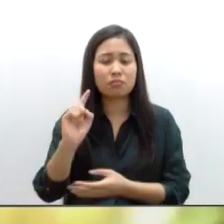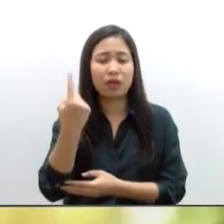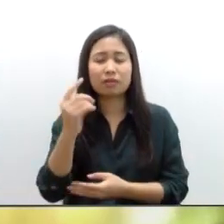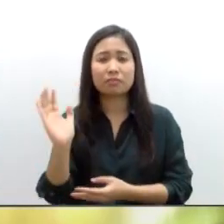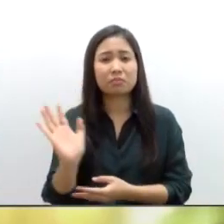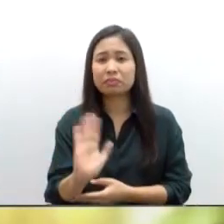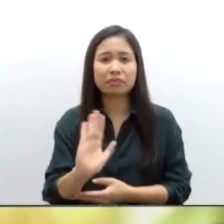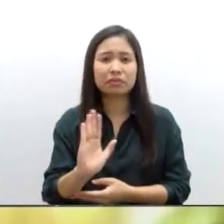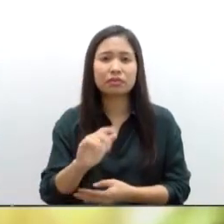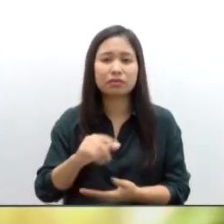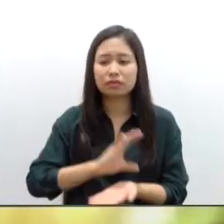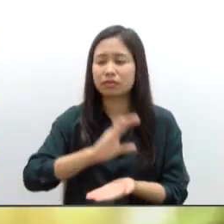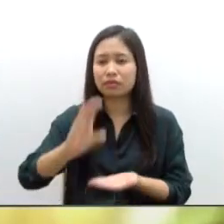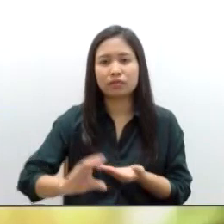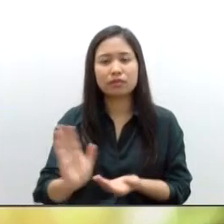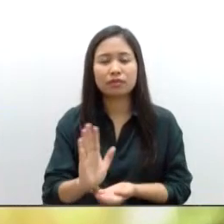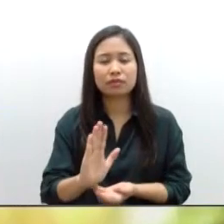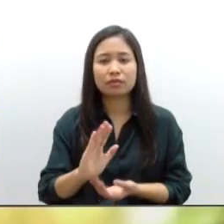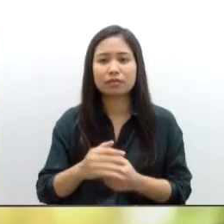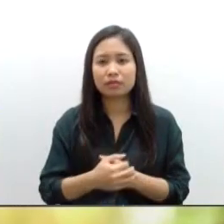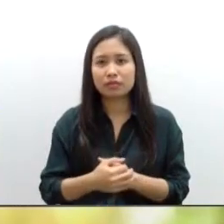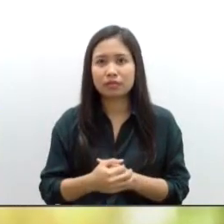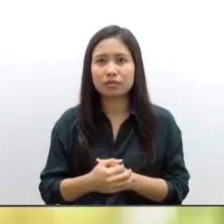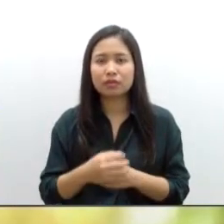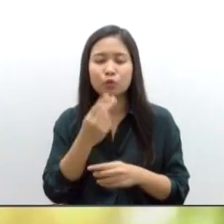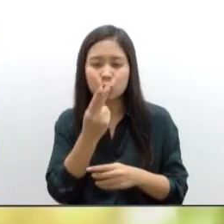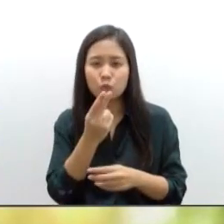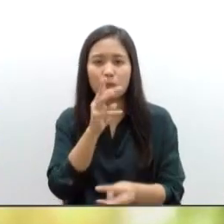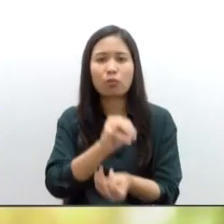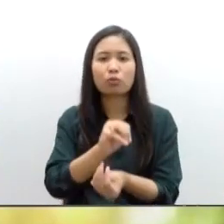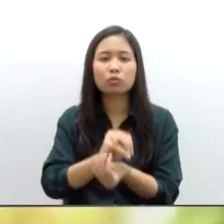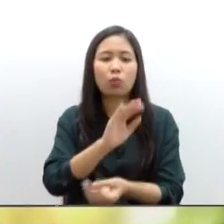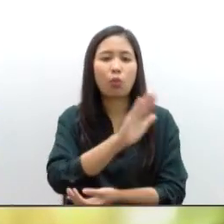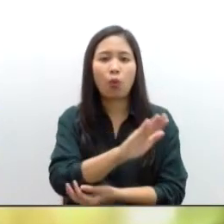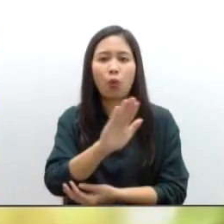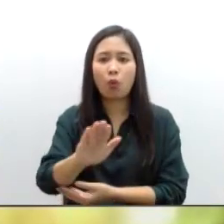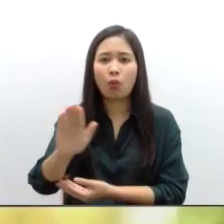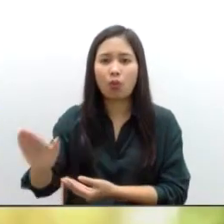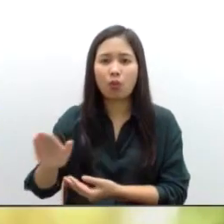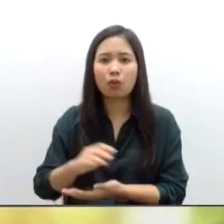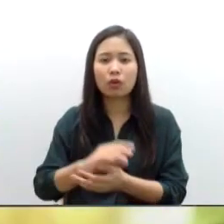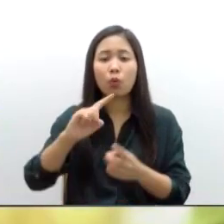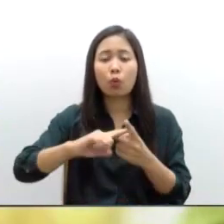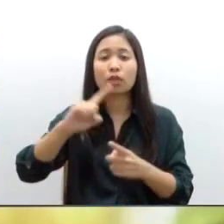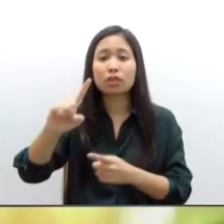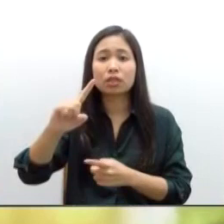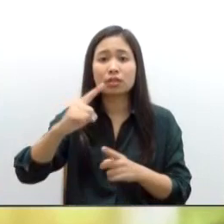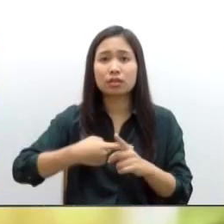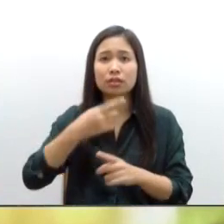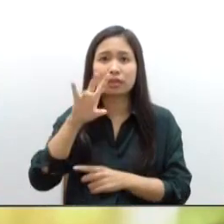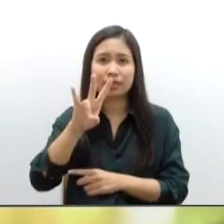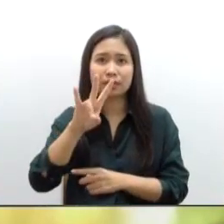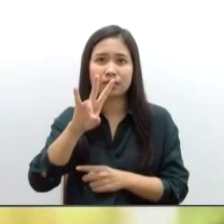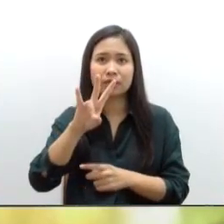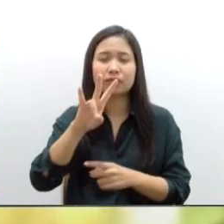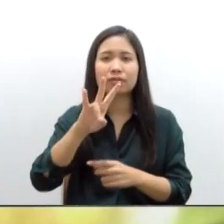จะถึงนี้นะครับมาสำรวจกันถึงความเหมาะสมถ้าหากวันที่1กรกฎาคมมา